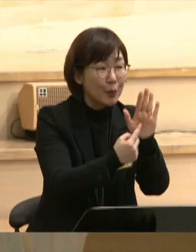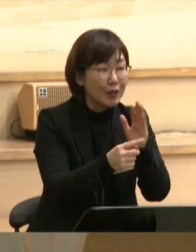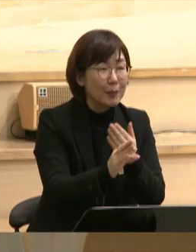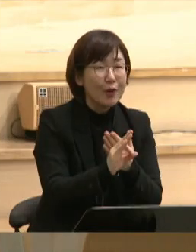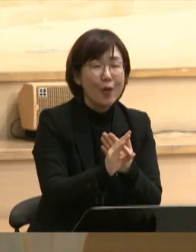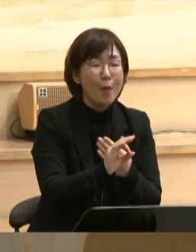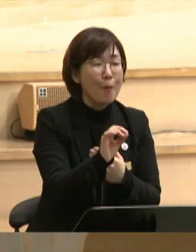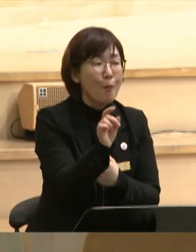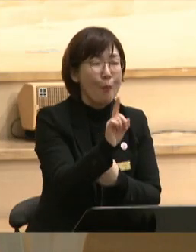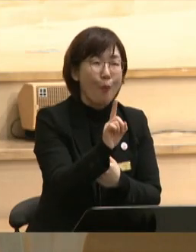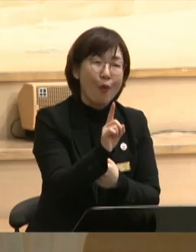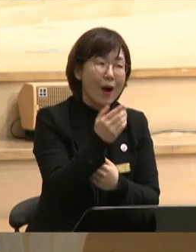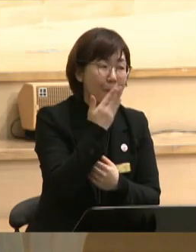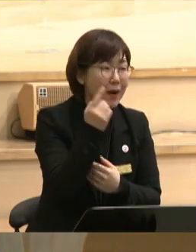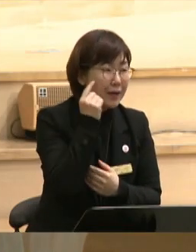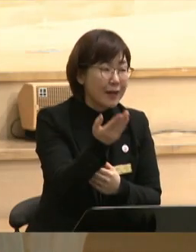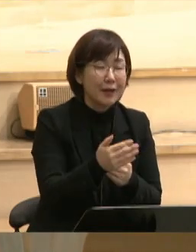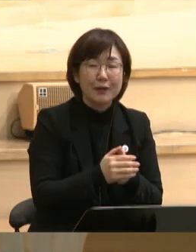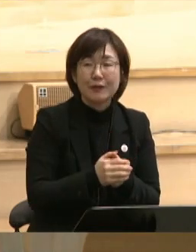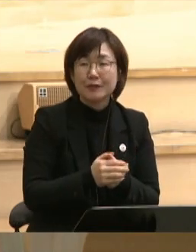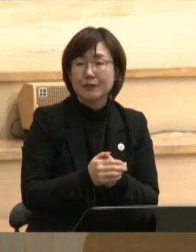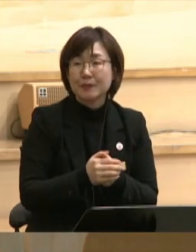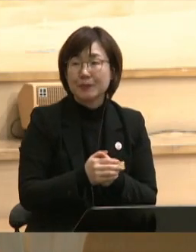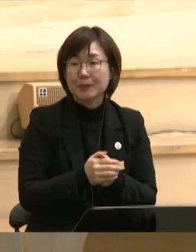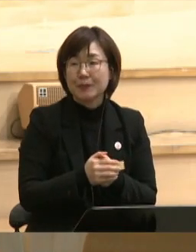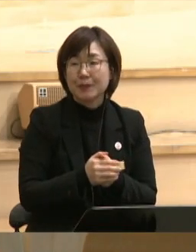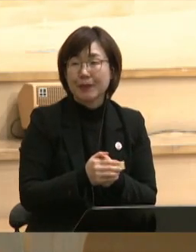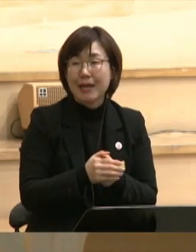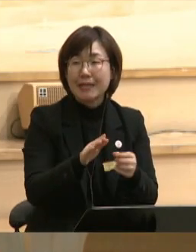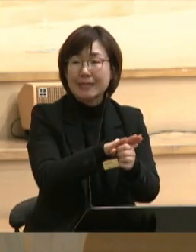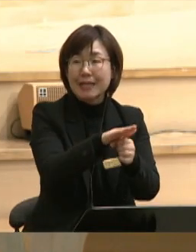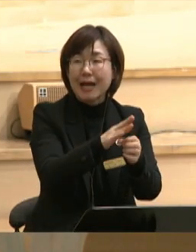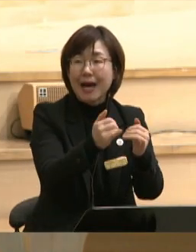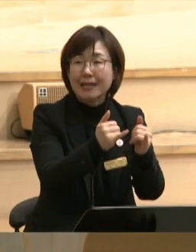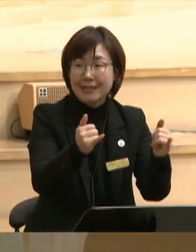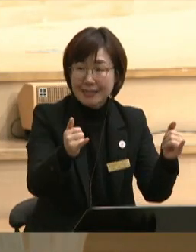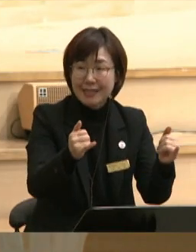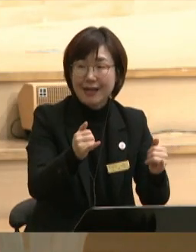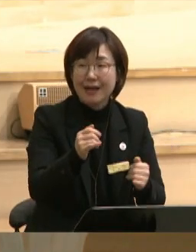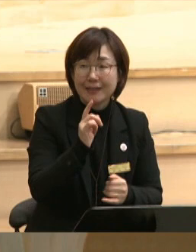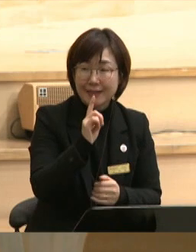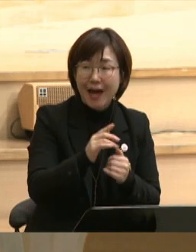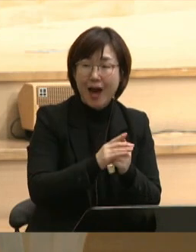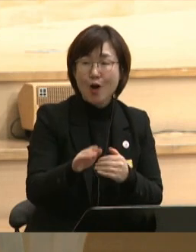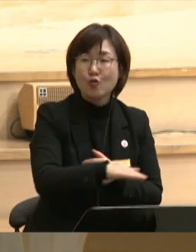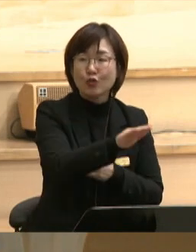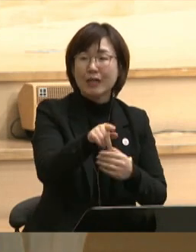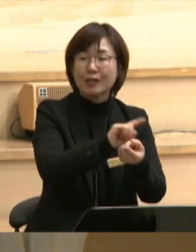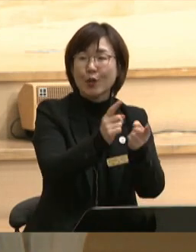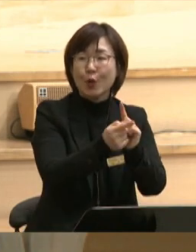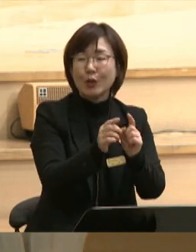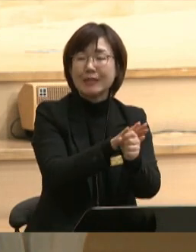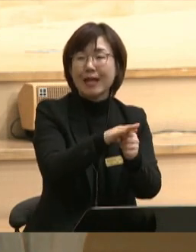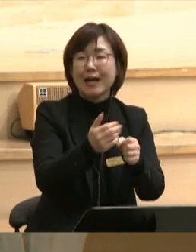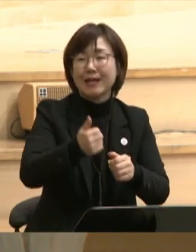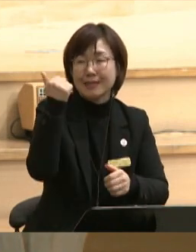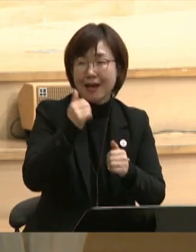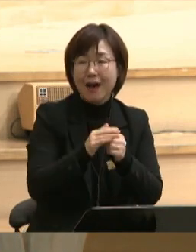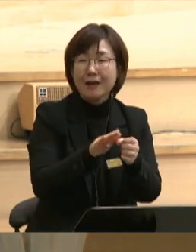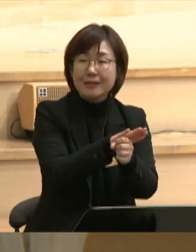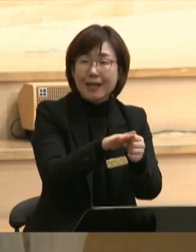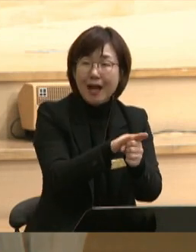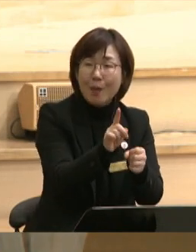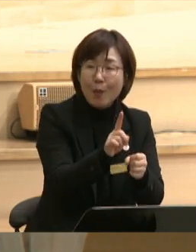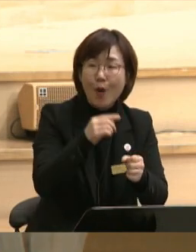요한일서 4장 7절 8절인데 한번 읽어보도록 하겠습니다 시작 사랑하는 자들아 우리가 서로 사랑하자 사랑은